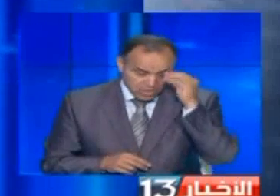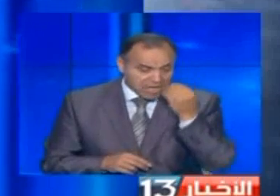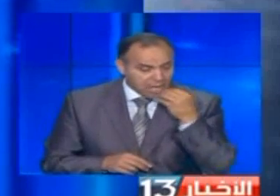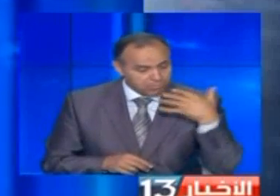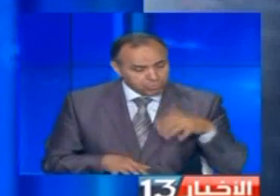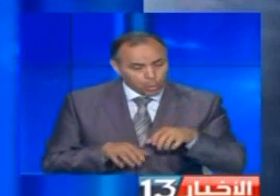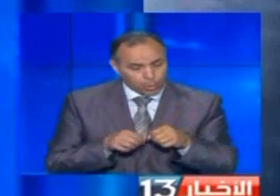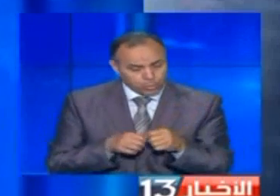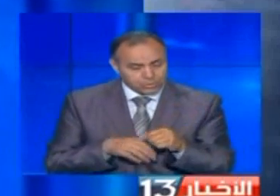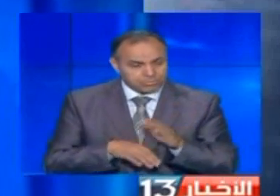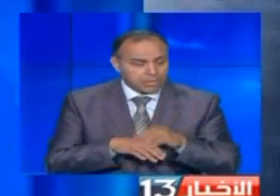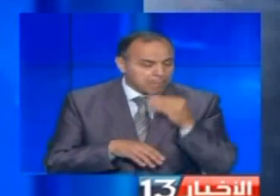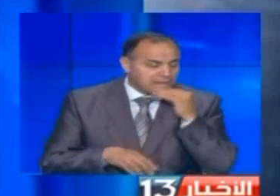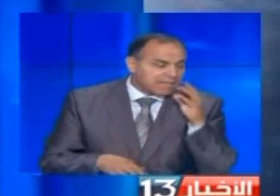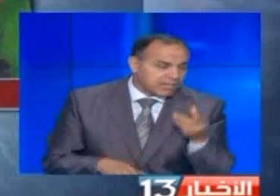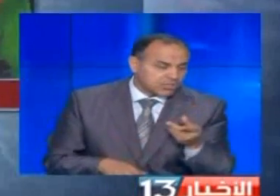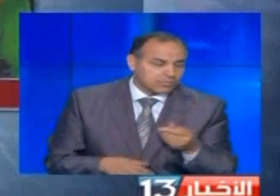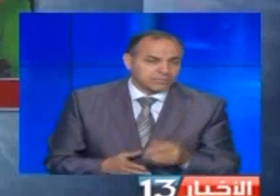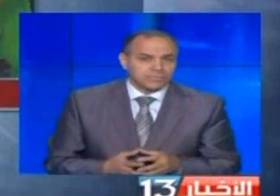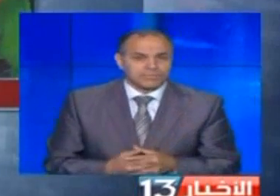إلى ضرورة ترشيد استهلاكه.